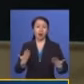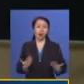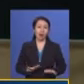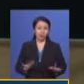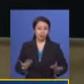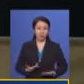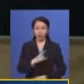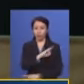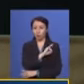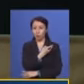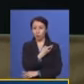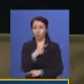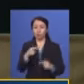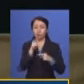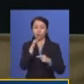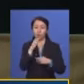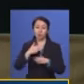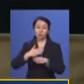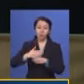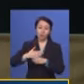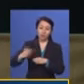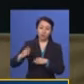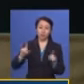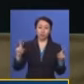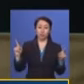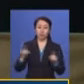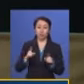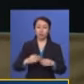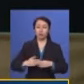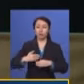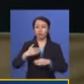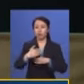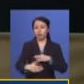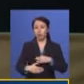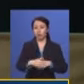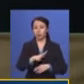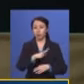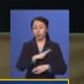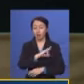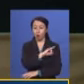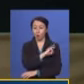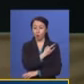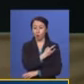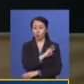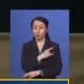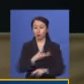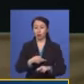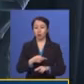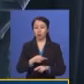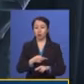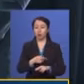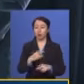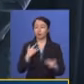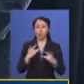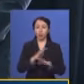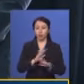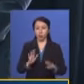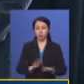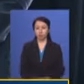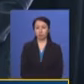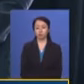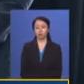вовремя отстраняться от нее, играть так, чтобы на переднем плане была кукла, которую ты ведешь, а не сам актер. Что касается